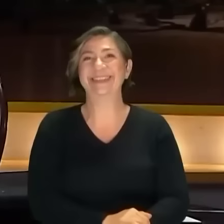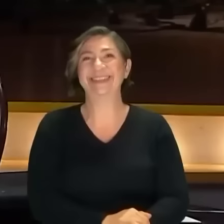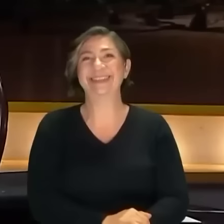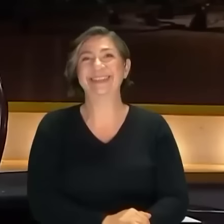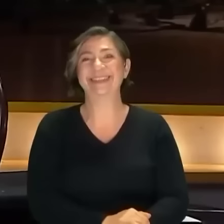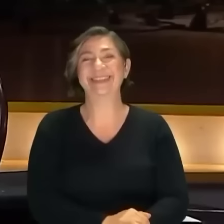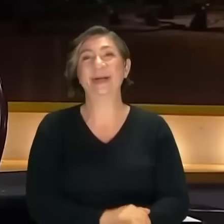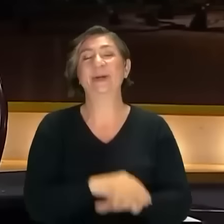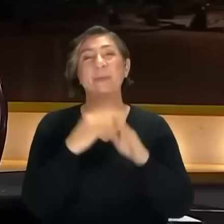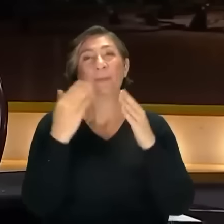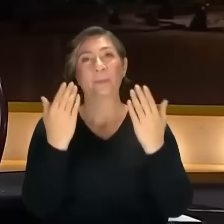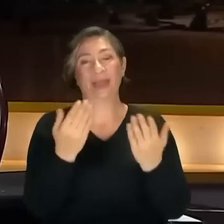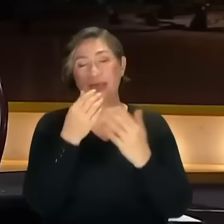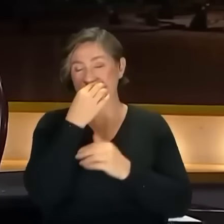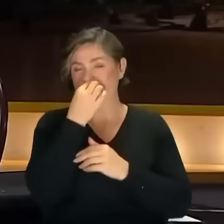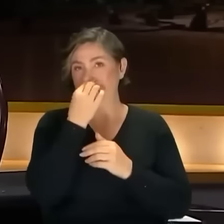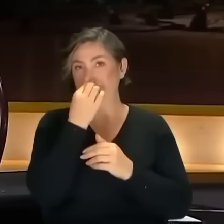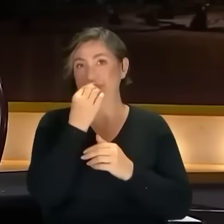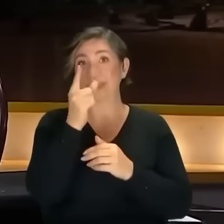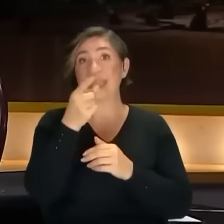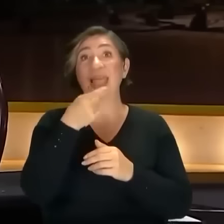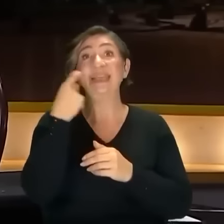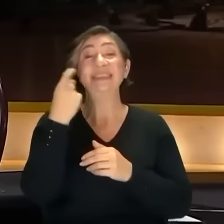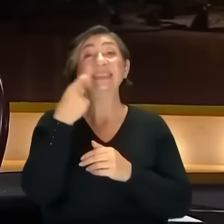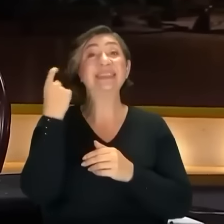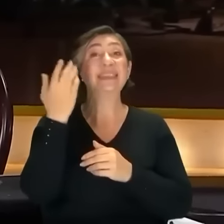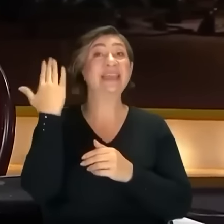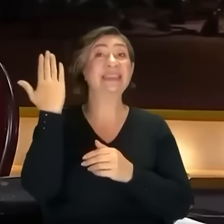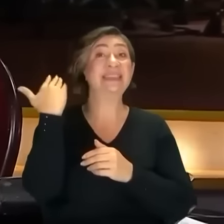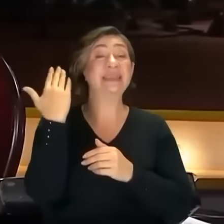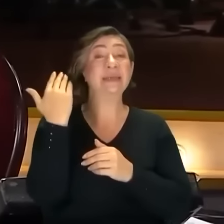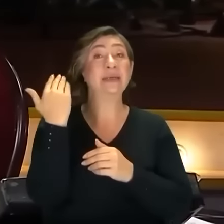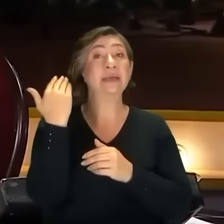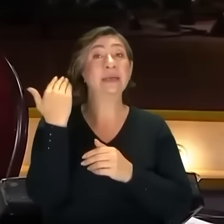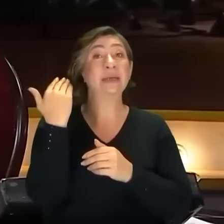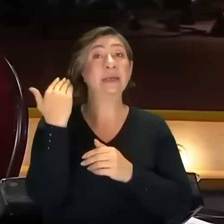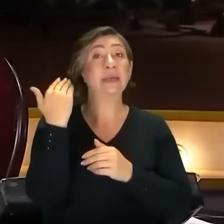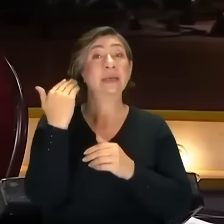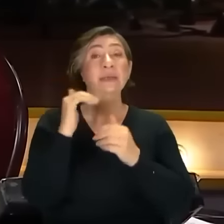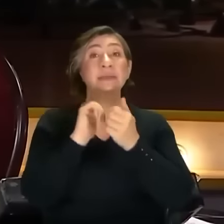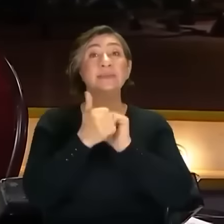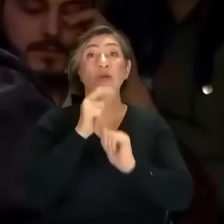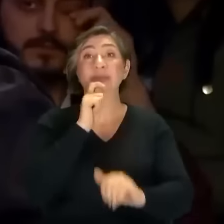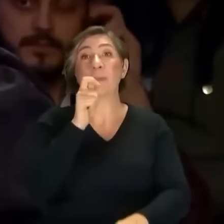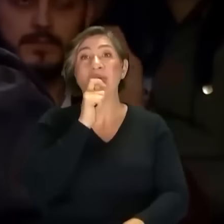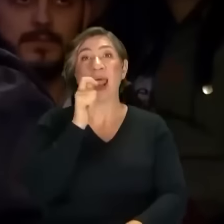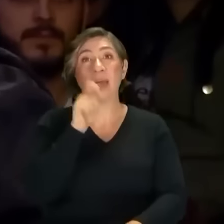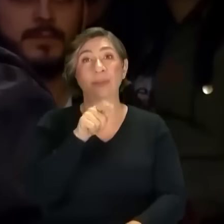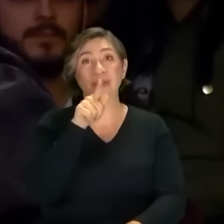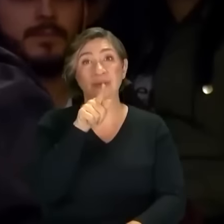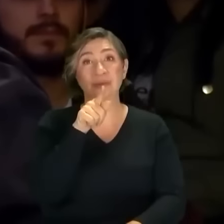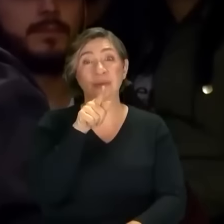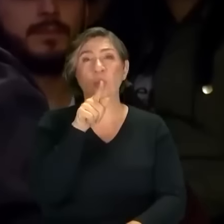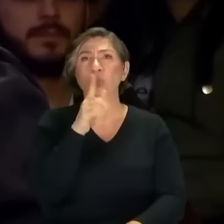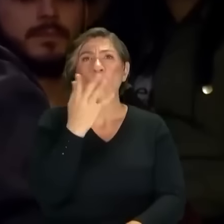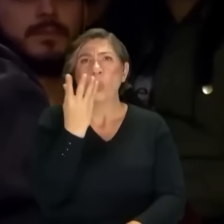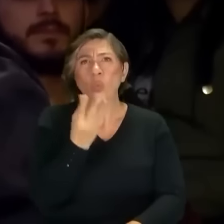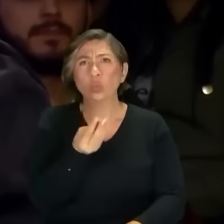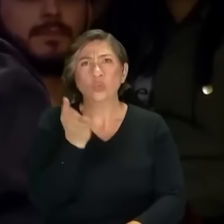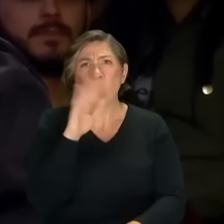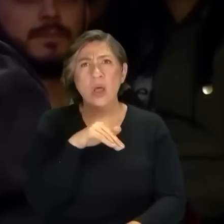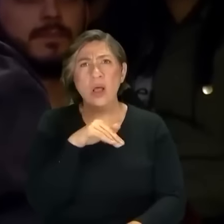dışında Peki E sen eskiden Bir de şey yaptın spor spikerliği yapt spor spikerliği yaptın o ne